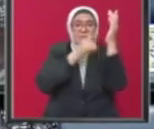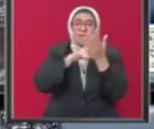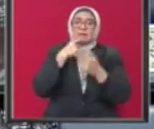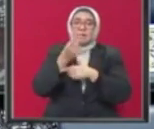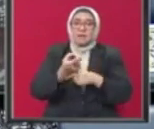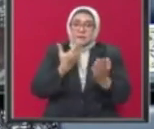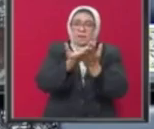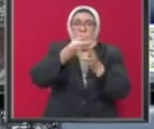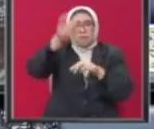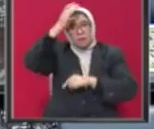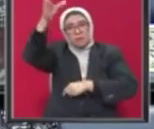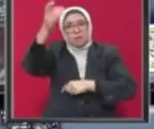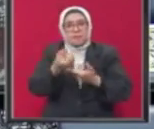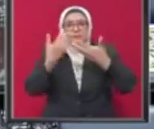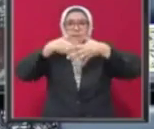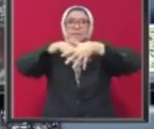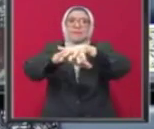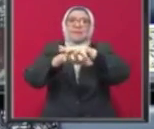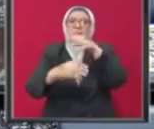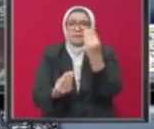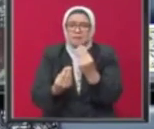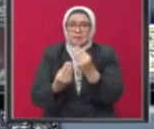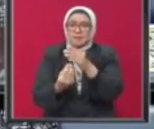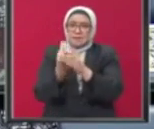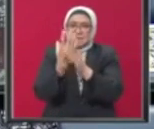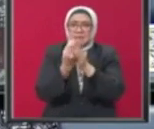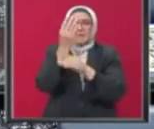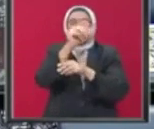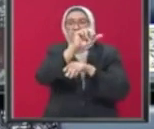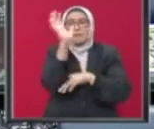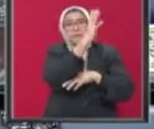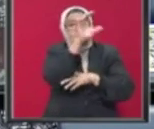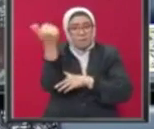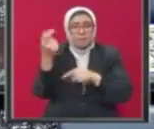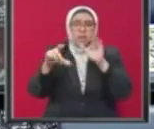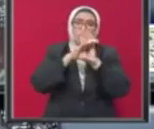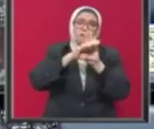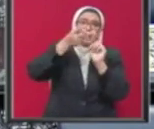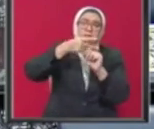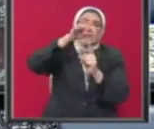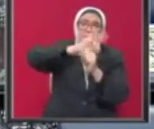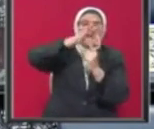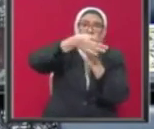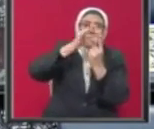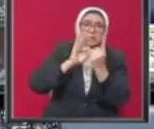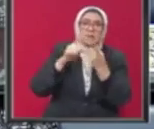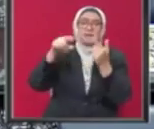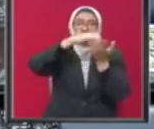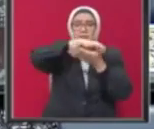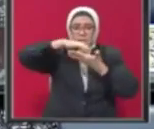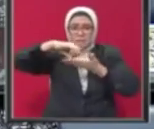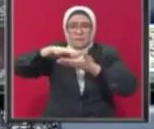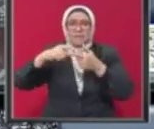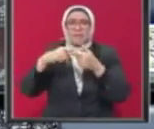tanaman dengan tanaman yang lain, antaranya tanaman pisang, betik, nenas dan juga durian. Dan kita ada satu kajian yang kita buat di